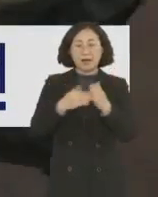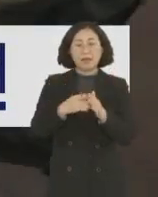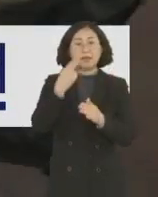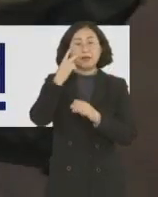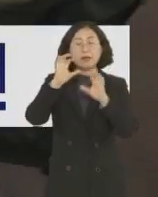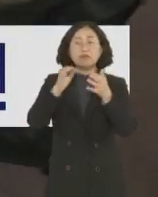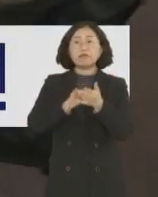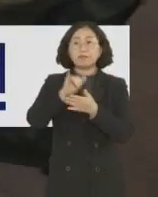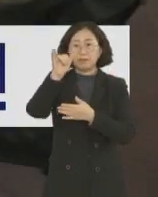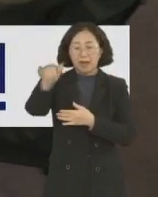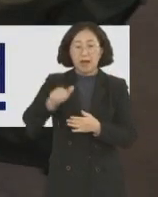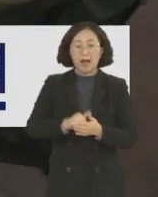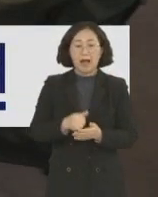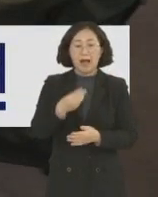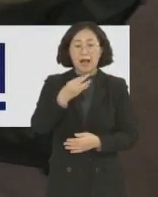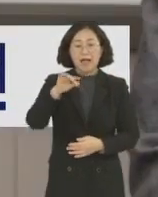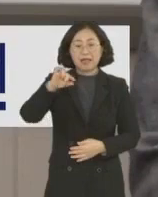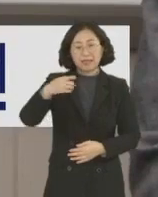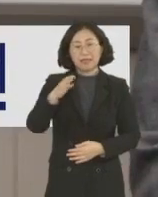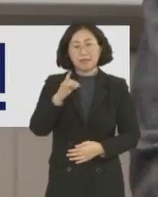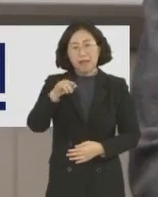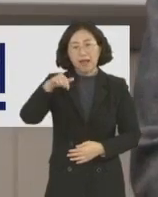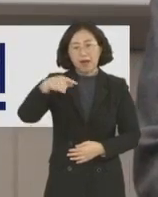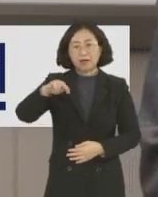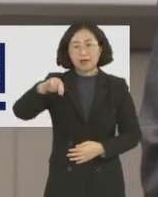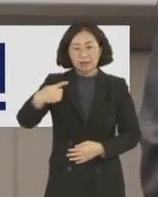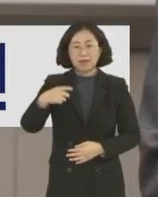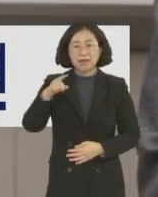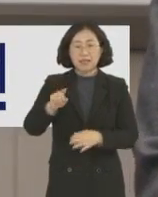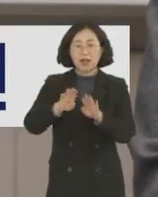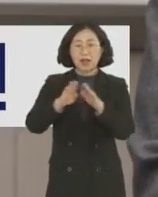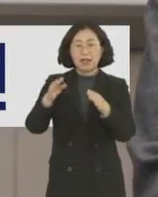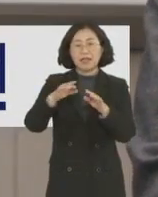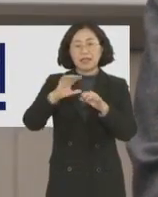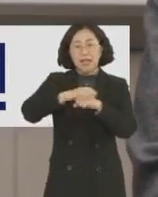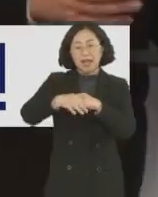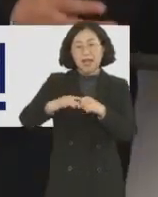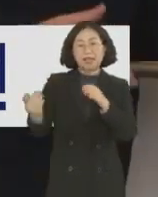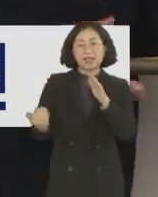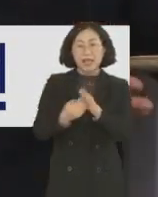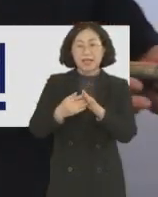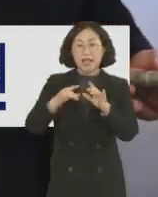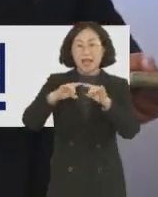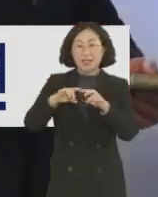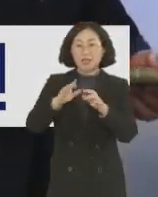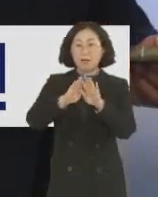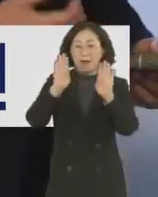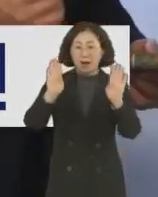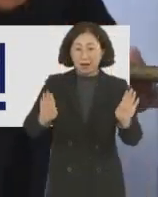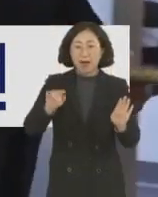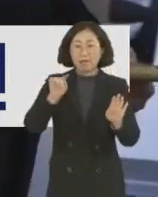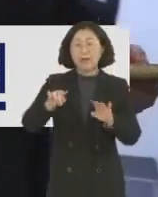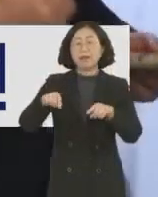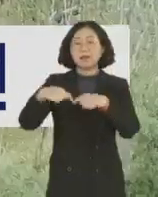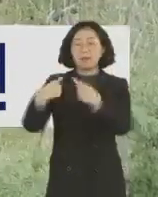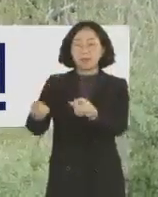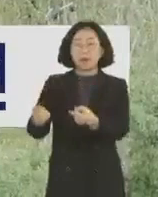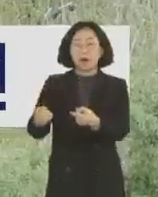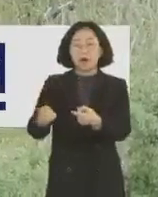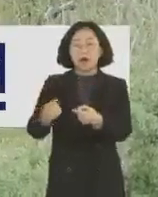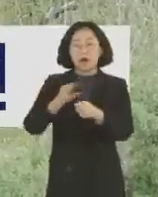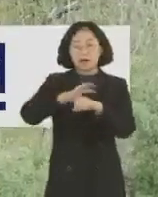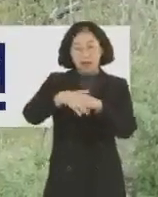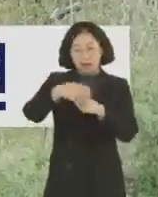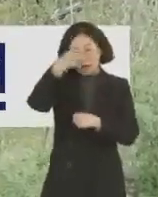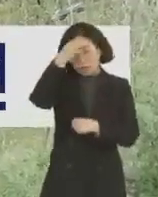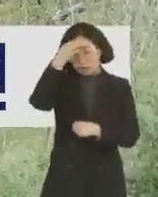오릅니다이 시장은 라스베이거스에서 열리는 세계 최대 가전방단 회인 ces2023 현장에 찾아 세계